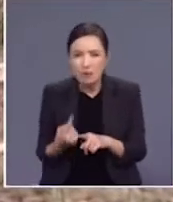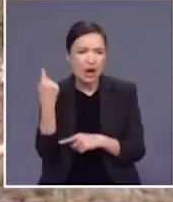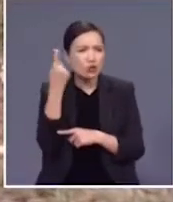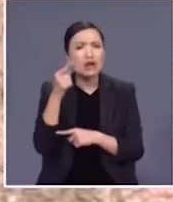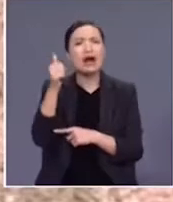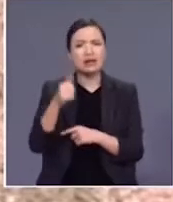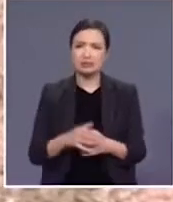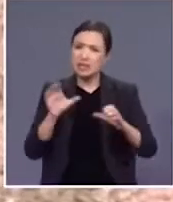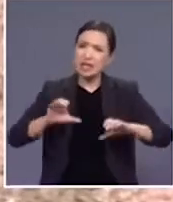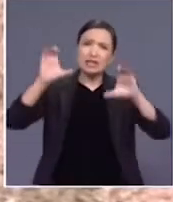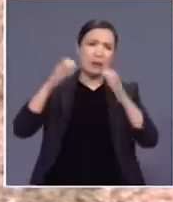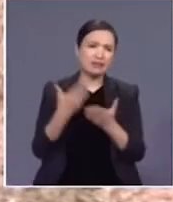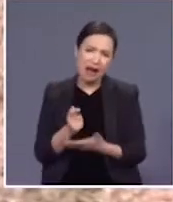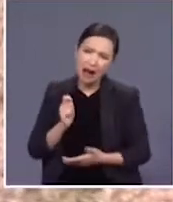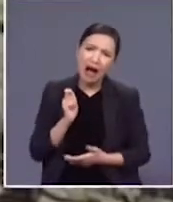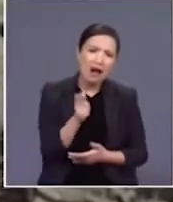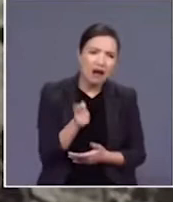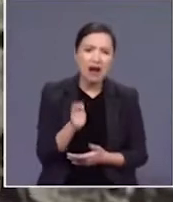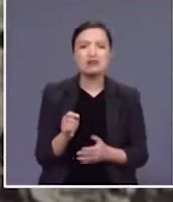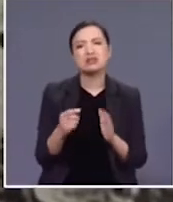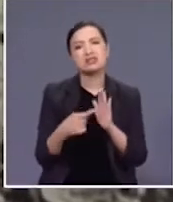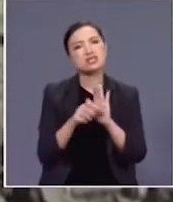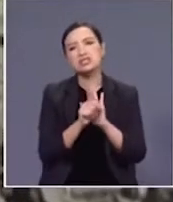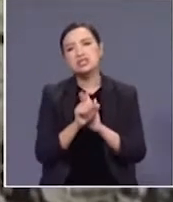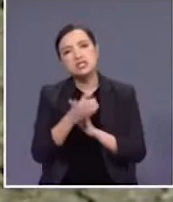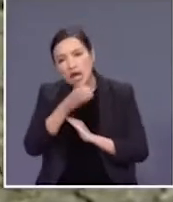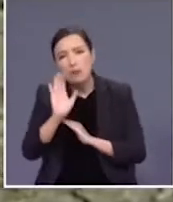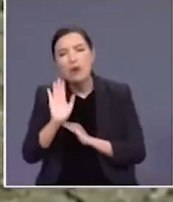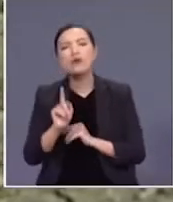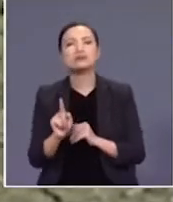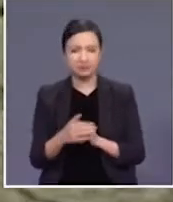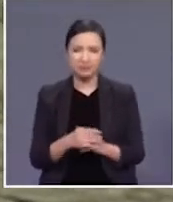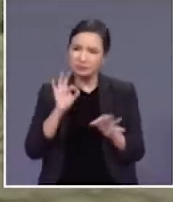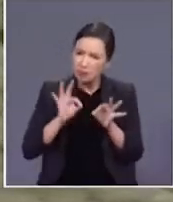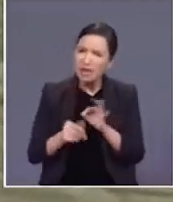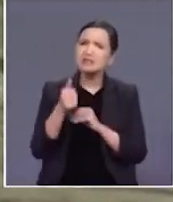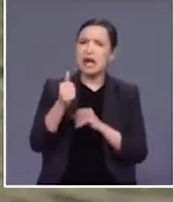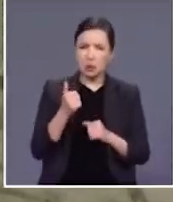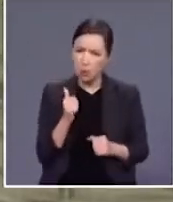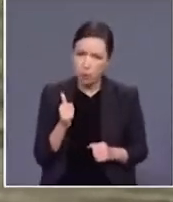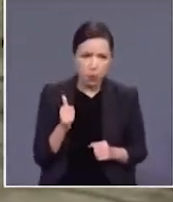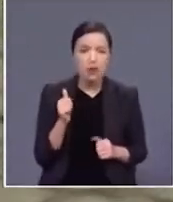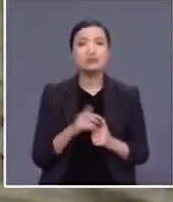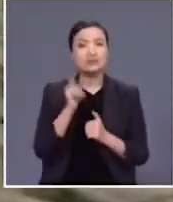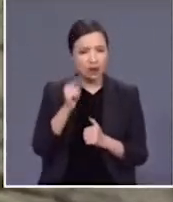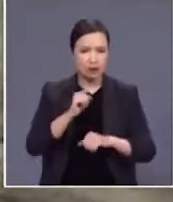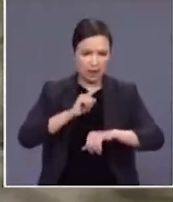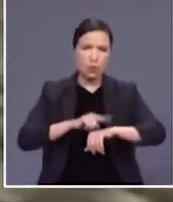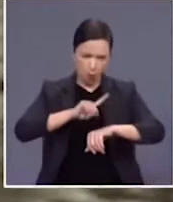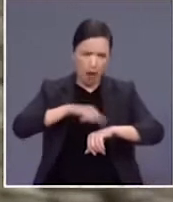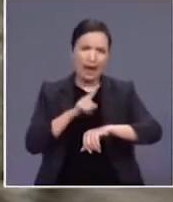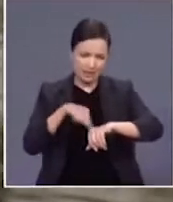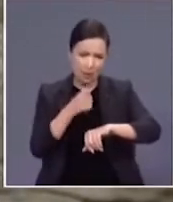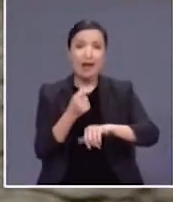แล้งให้ชาวนาจังหวัดสระแก้วอีกต่อไปถ้าเป็นไม่ได้ตามนั้นนะครับเราจะประหยัดได้อีกไม่รู้เท่าไหร่นะครับคงต้องอาศัยเวลาบ้างแต่จะ